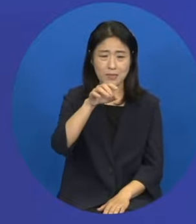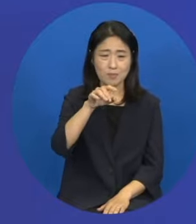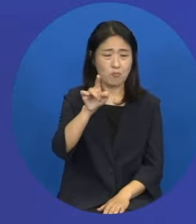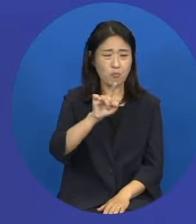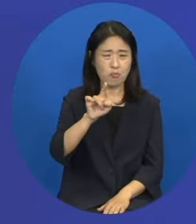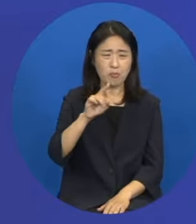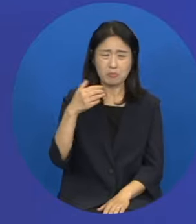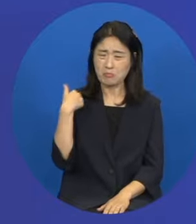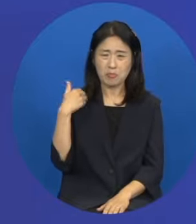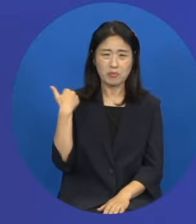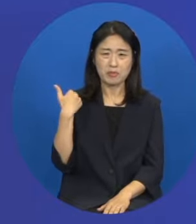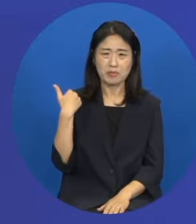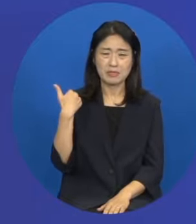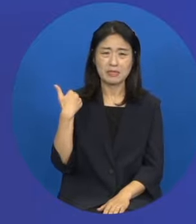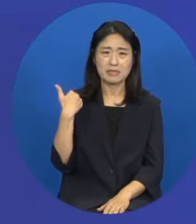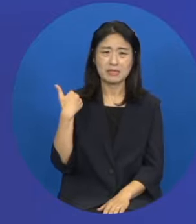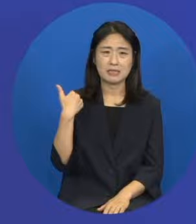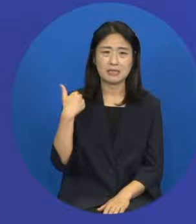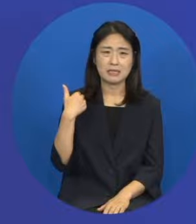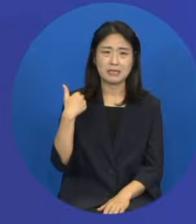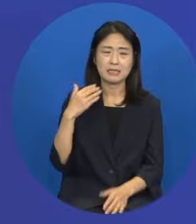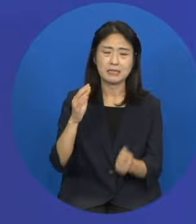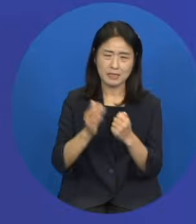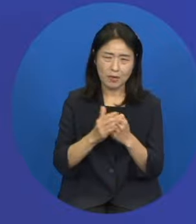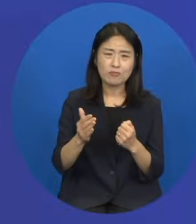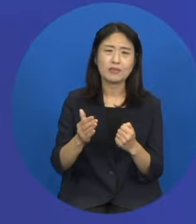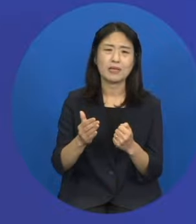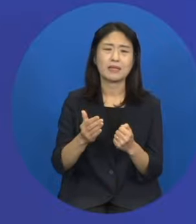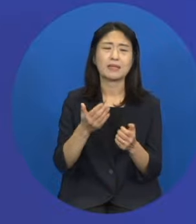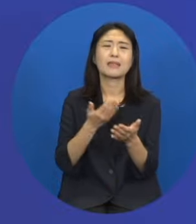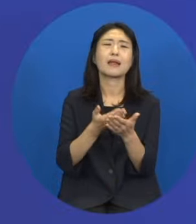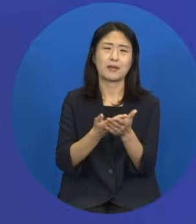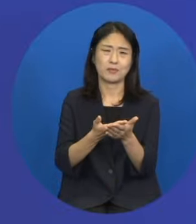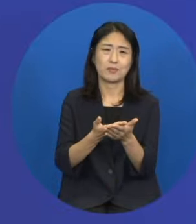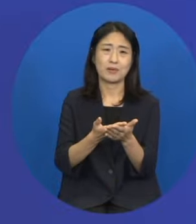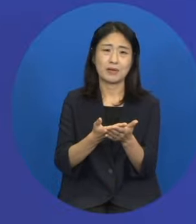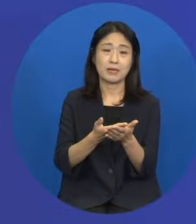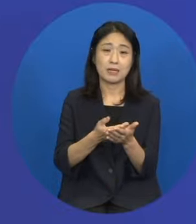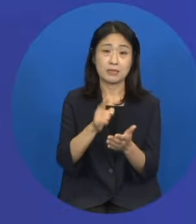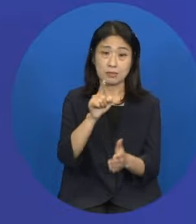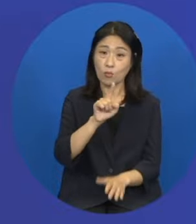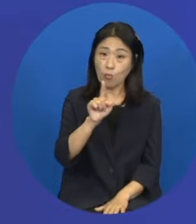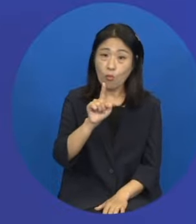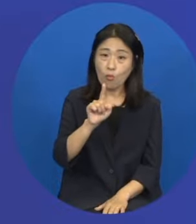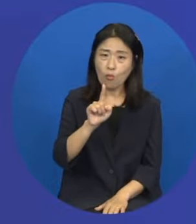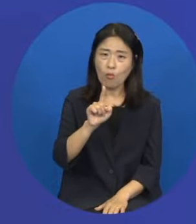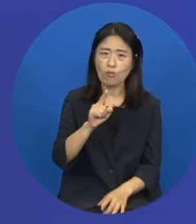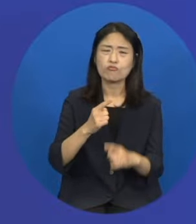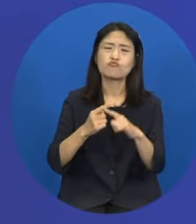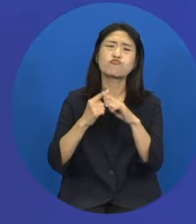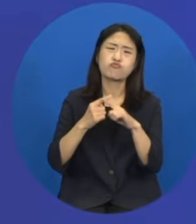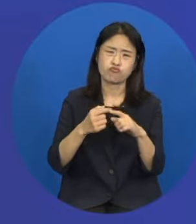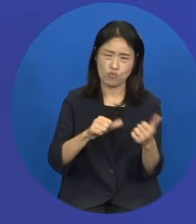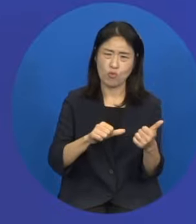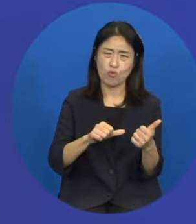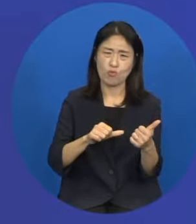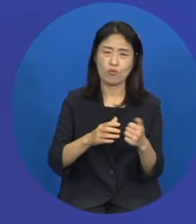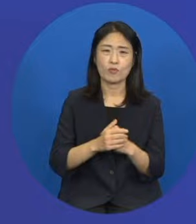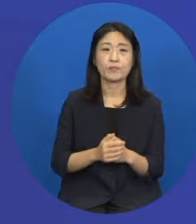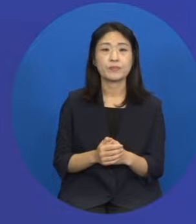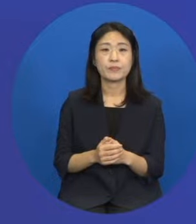자리는 순교의 자리입니다. 죽는 자리였죠. 그러니까 지금 야고보는 내가 구하는 것이 좋은 거,